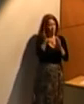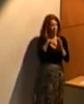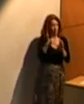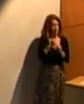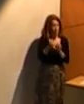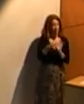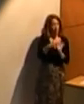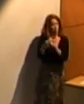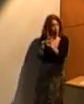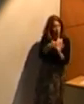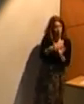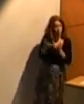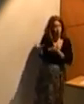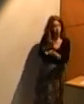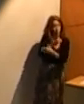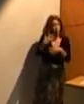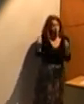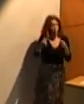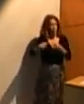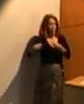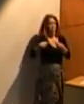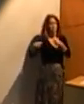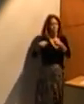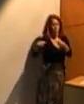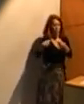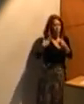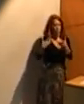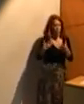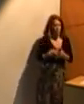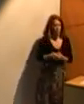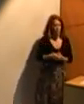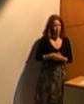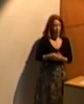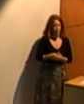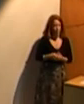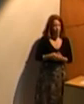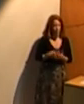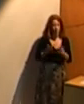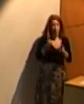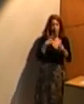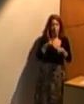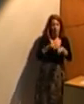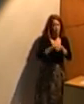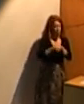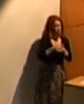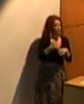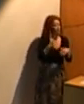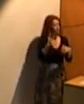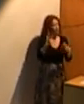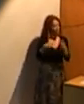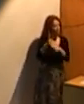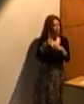bien un rapport de tension et est ce qu'il ya derrière cela aussi une dimension politique et économique alors